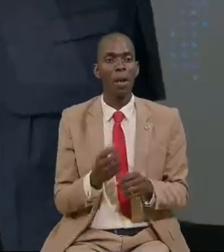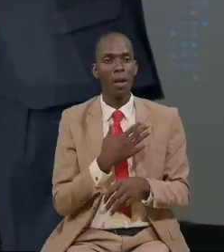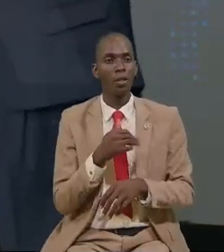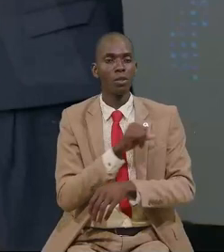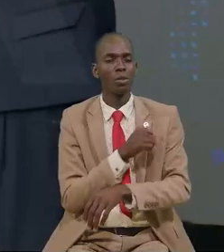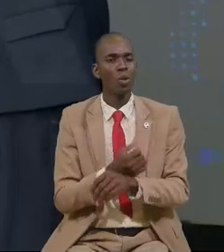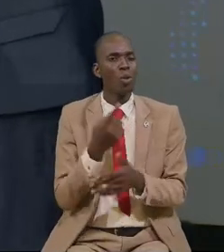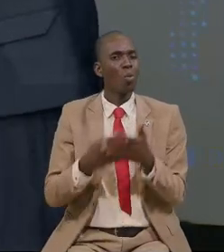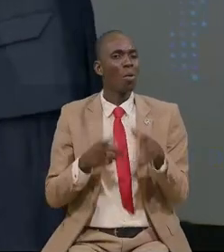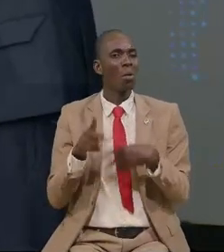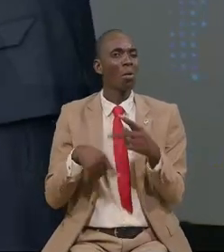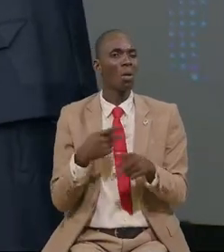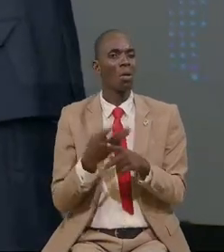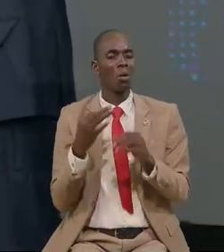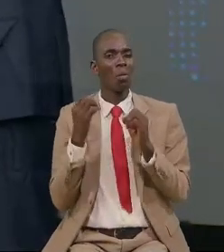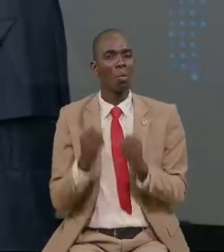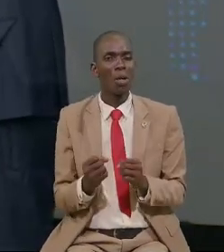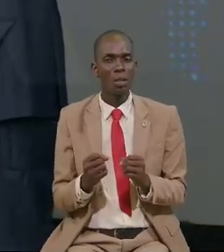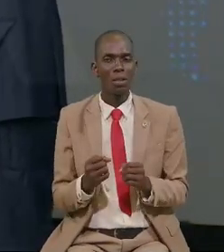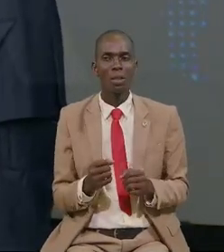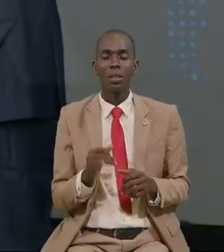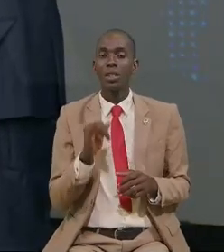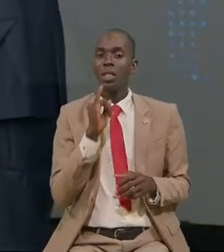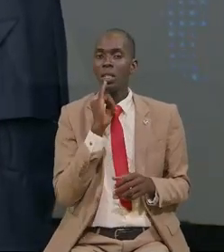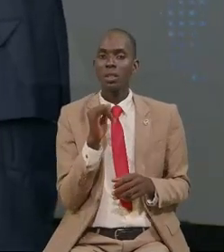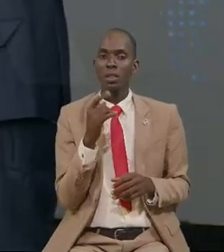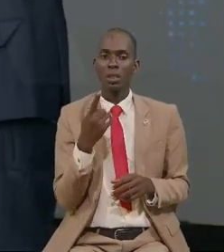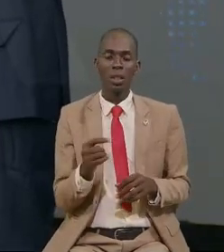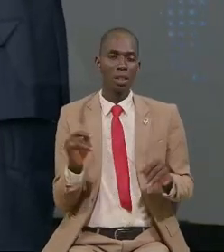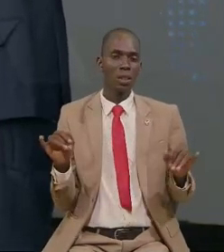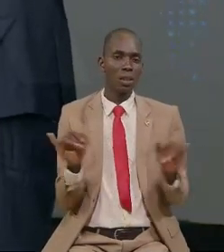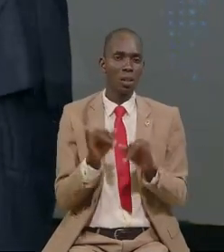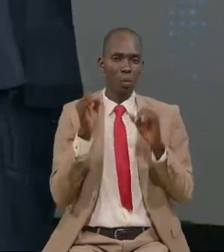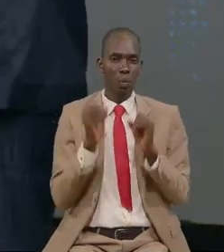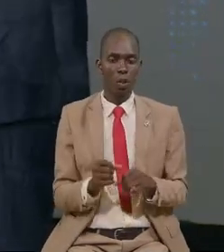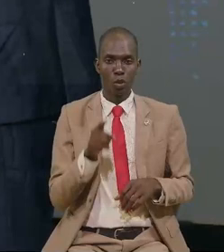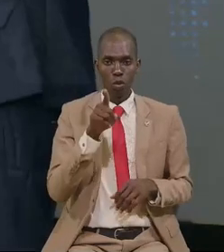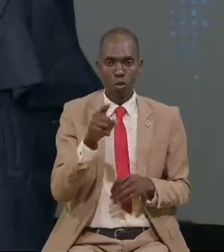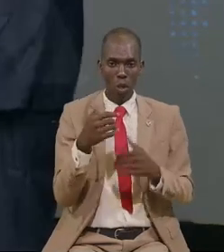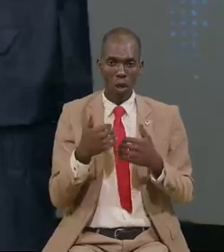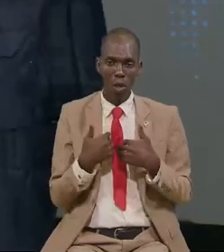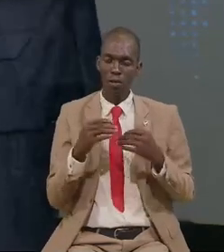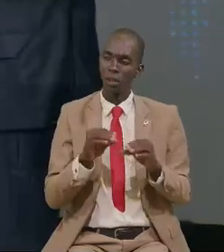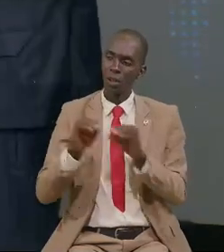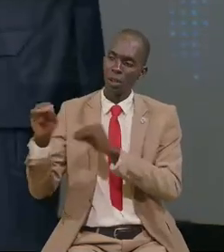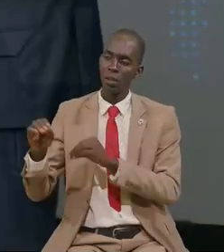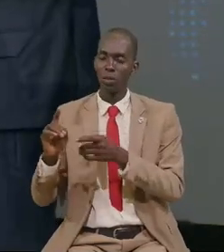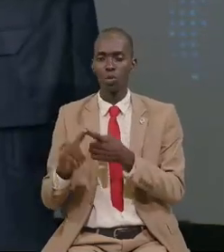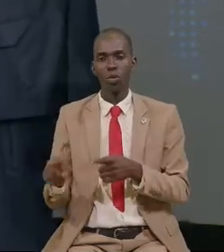de pouvoir? La même puissance qu'il avait. Il leur a donné cela.